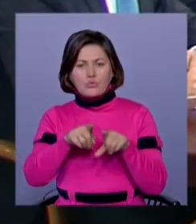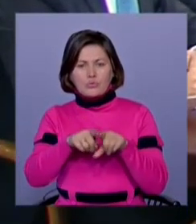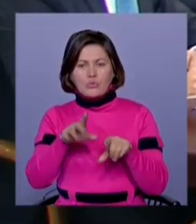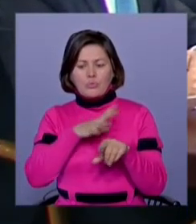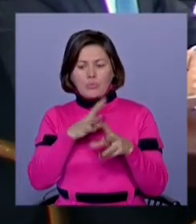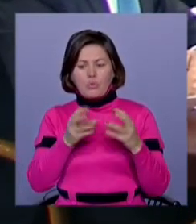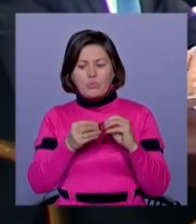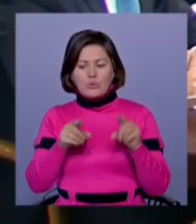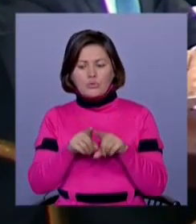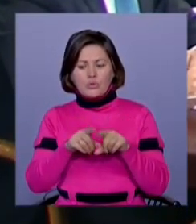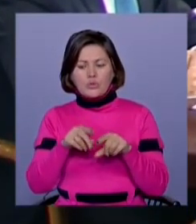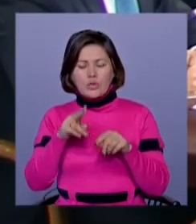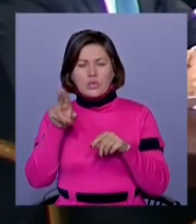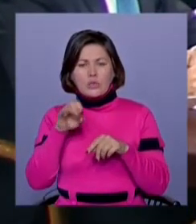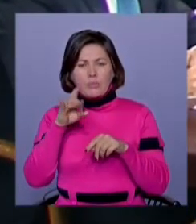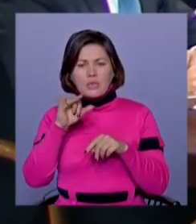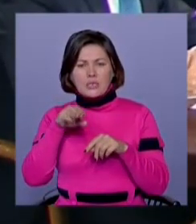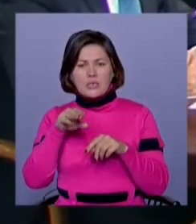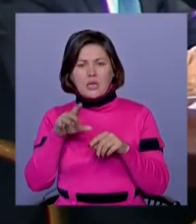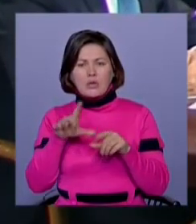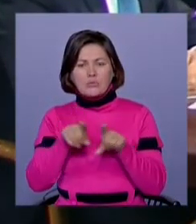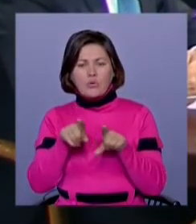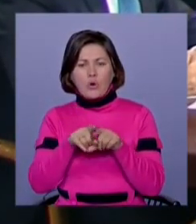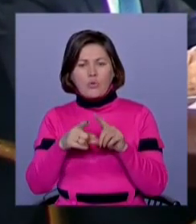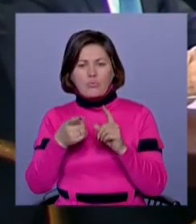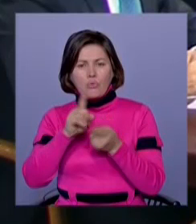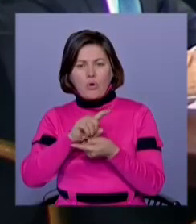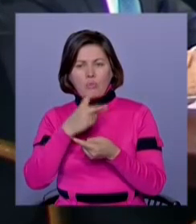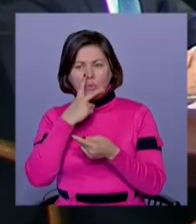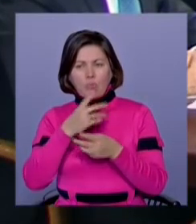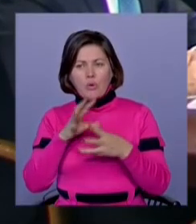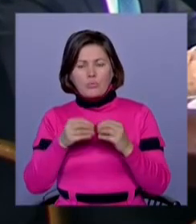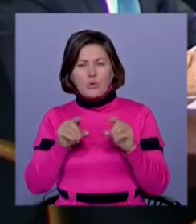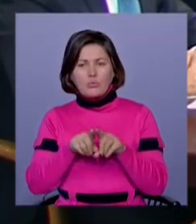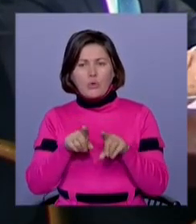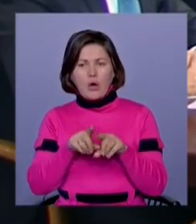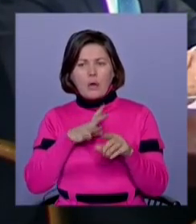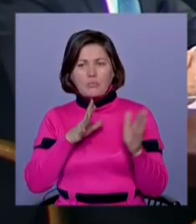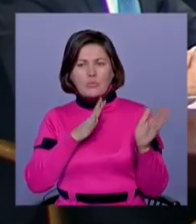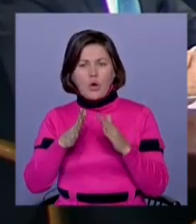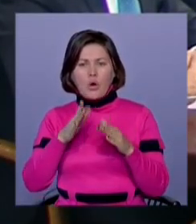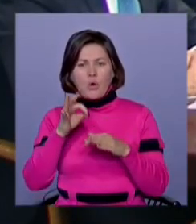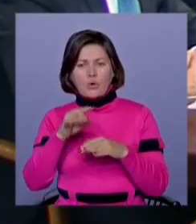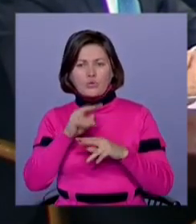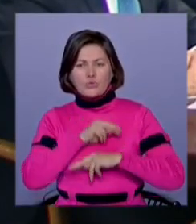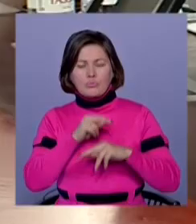сентябрь айындағы депозиттерінің ешқандай өзгеріссіз жатқанын көріп отырмыз. Яғни тұрақтандыру қорлары